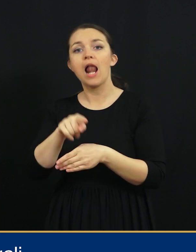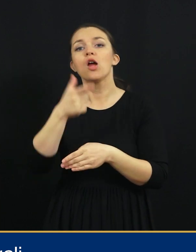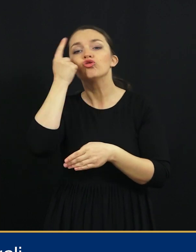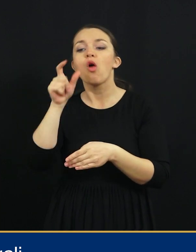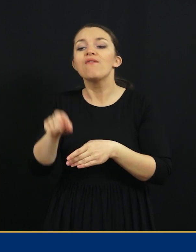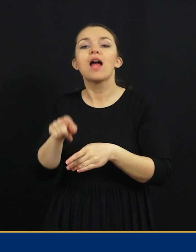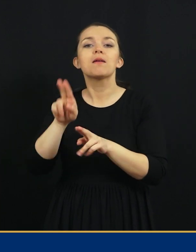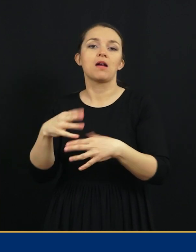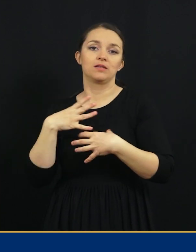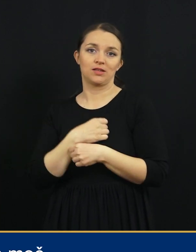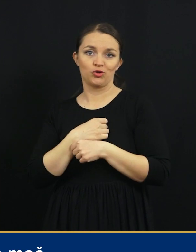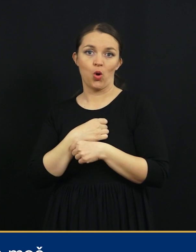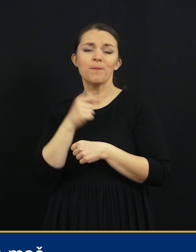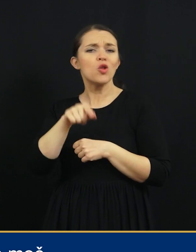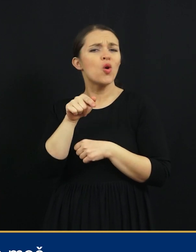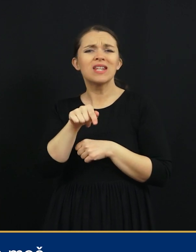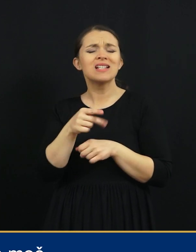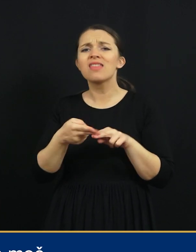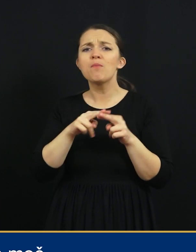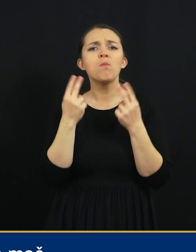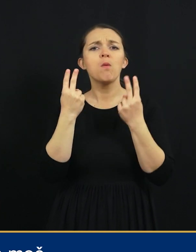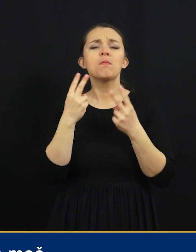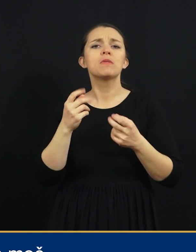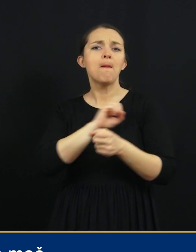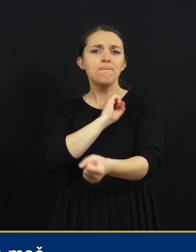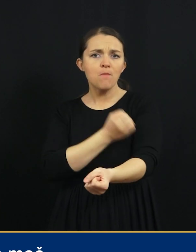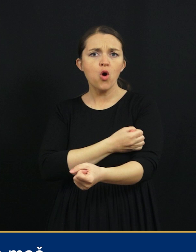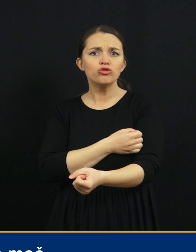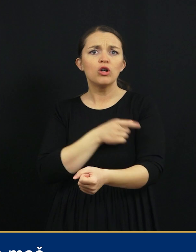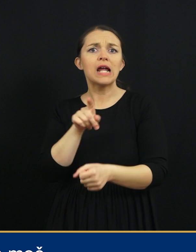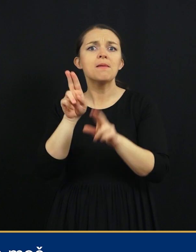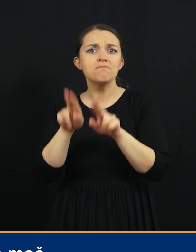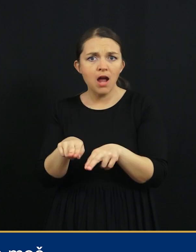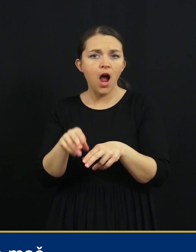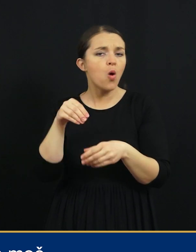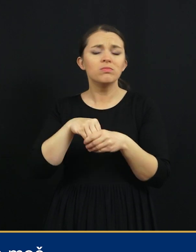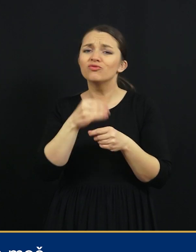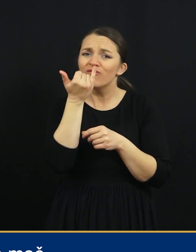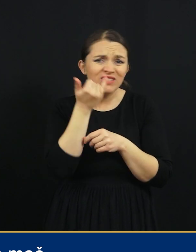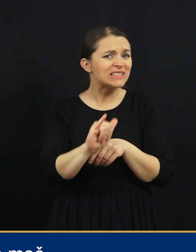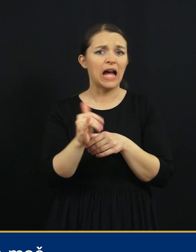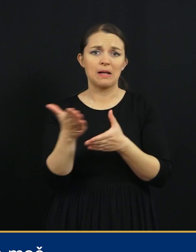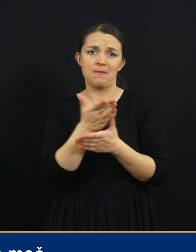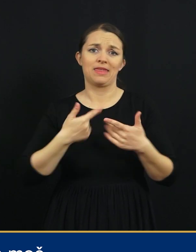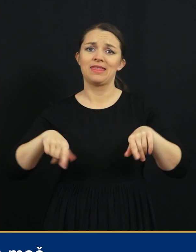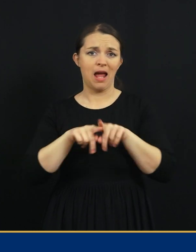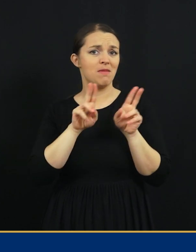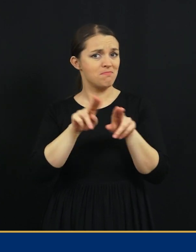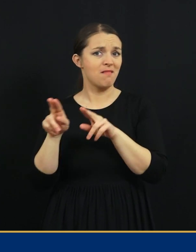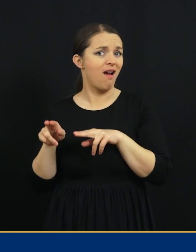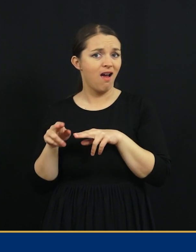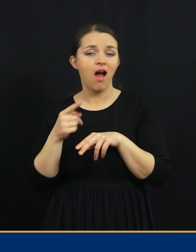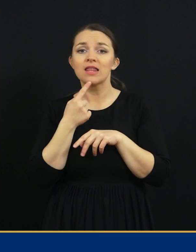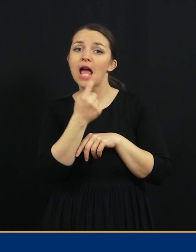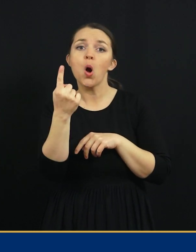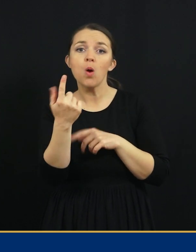stiski. To je tista najpomembnejša moč, ki jo ima pravzaprav vsak izmed nas.